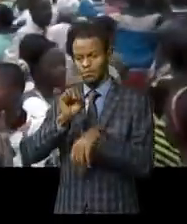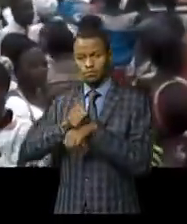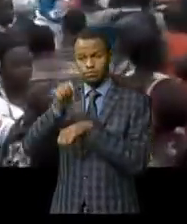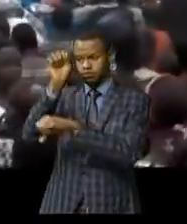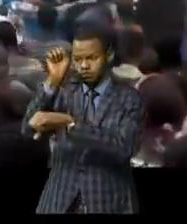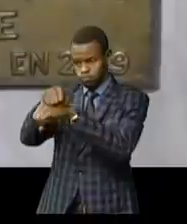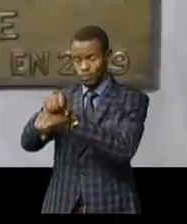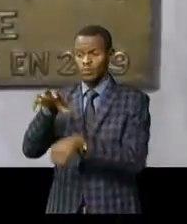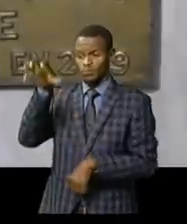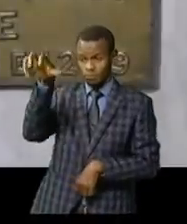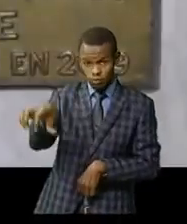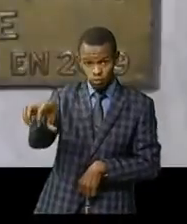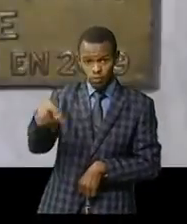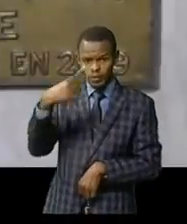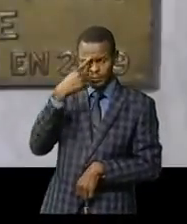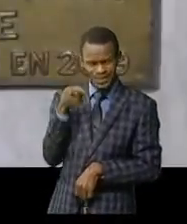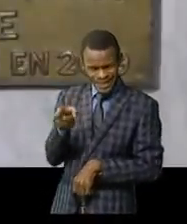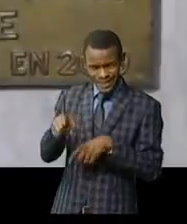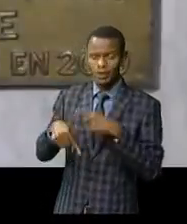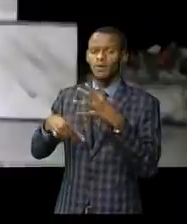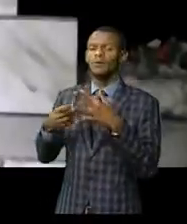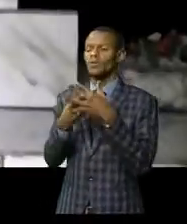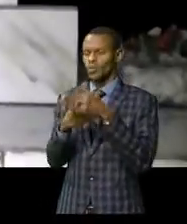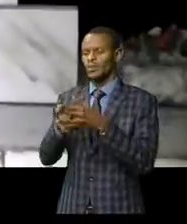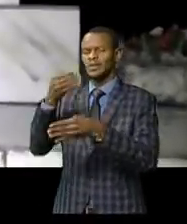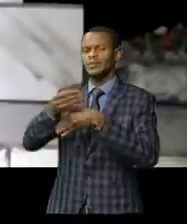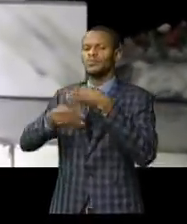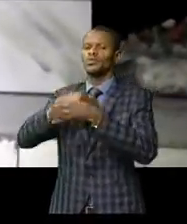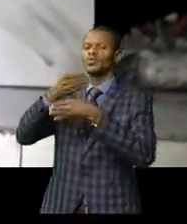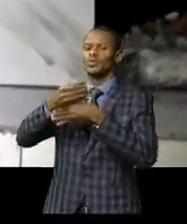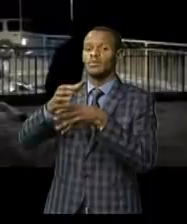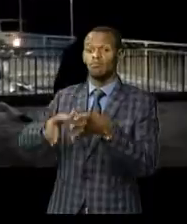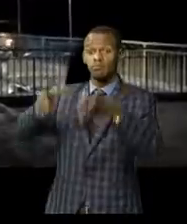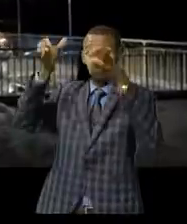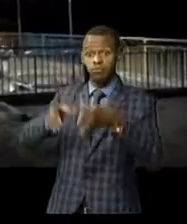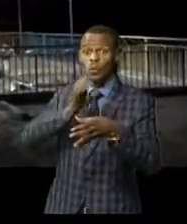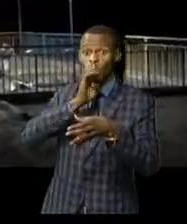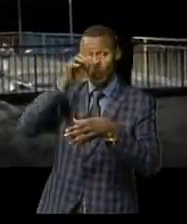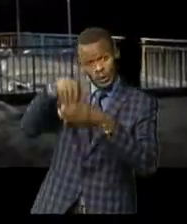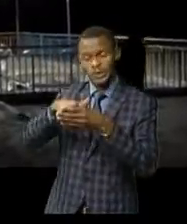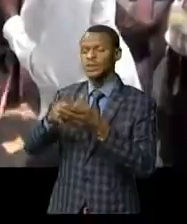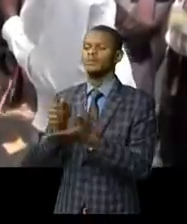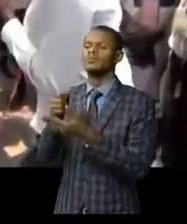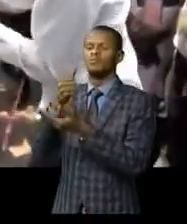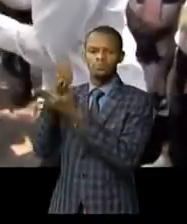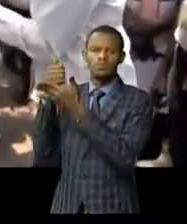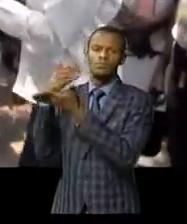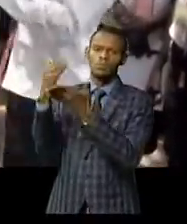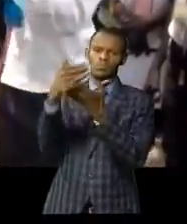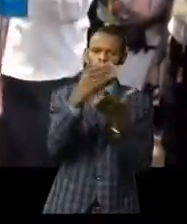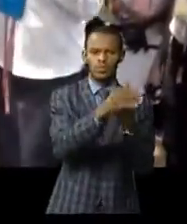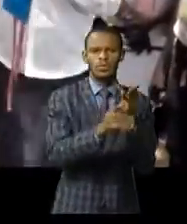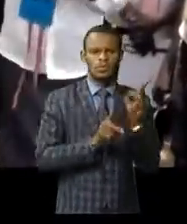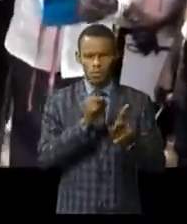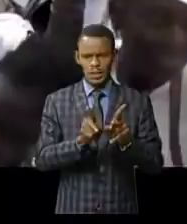qui desservira la cité de Mukedi en eau potable. À l'étape de Kiefu, village natal de feu, le patriarche Antoine